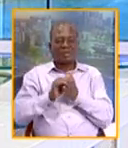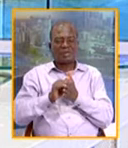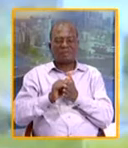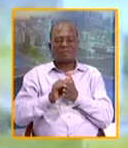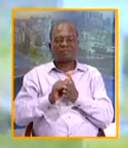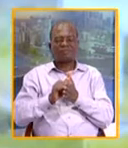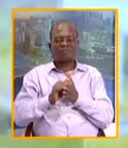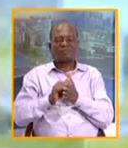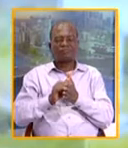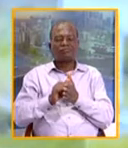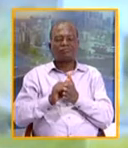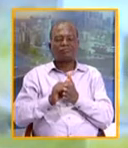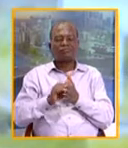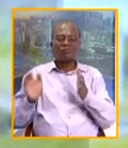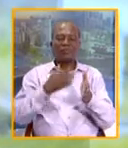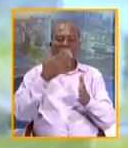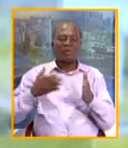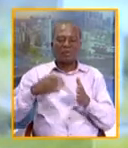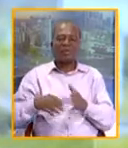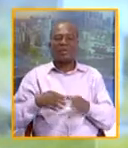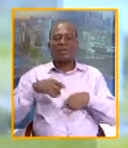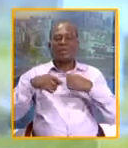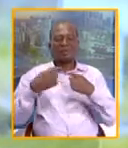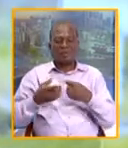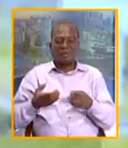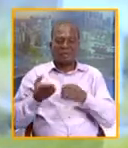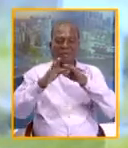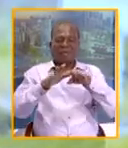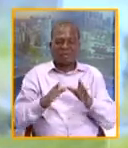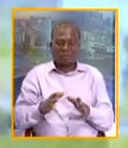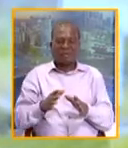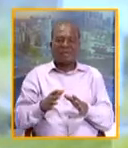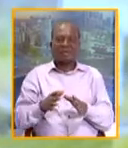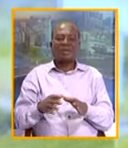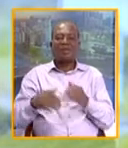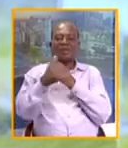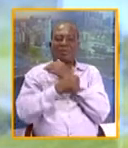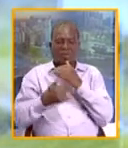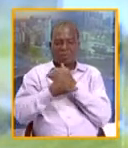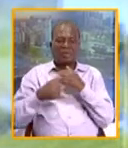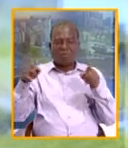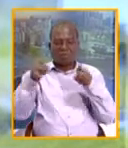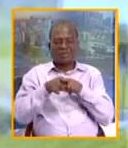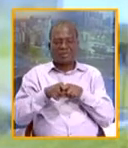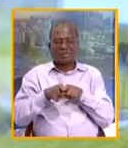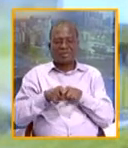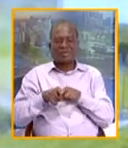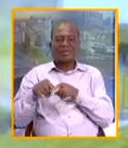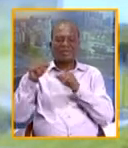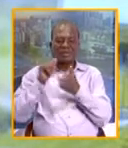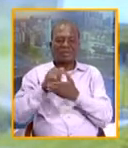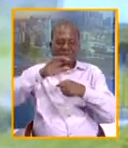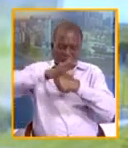que le pays continue aussi la lutte contre la copie 19 le gouvernement insiste sur le respect des mesures afin d'arriver à bout